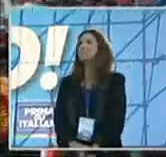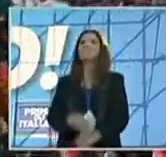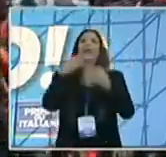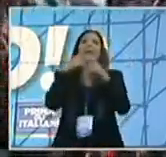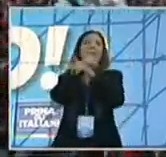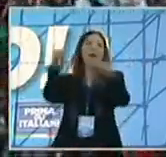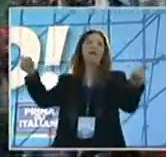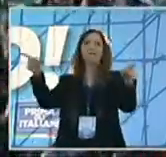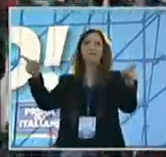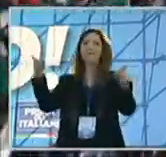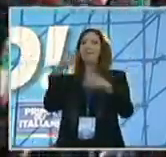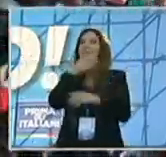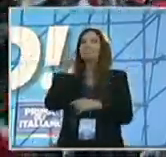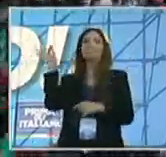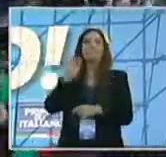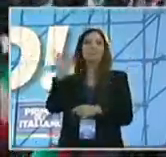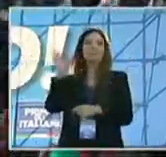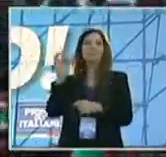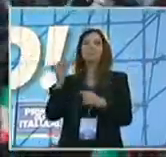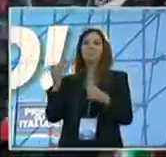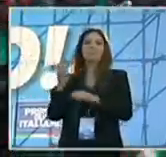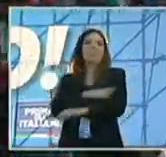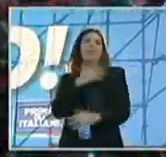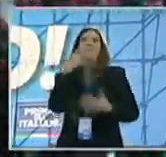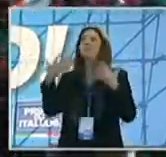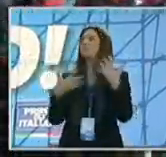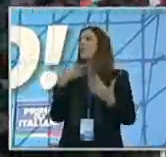È una cosa emozionante che